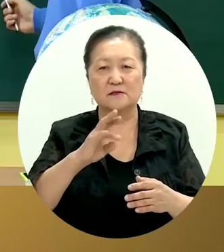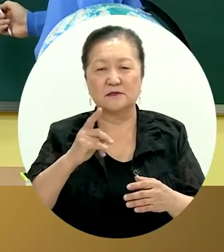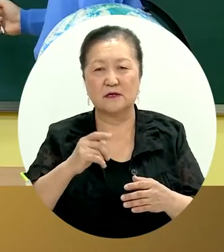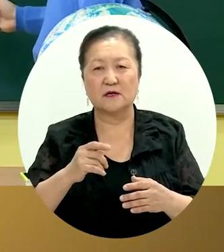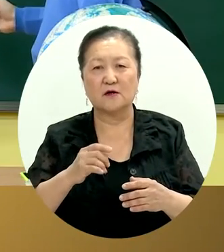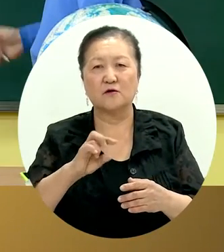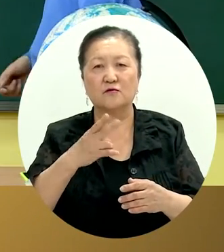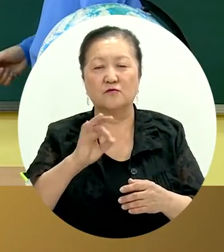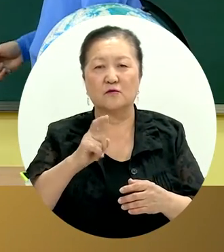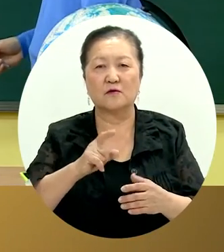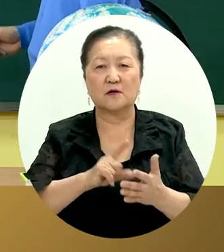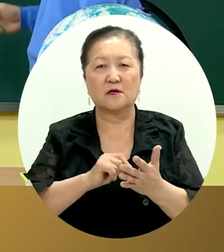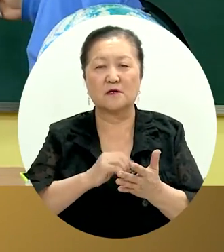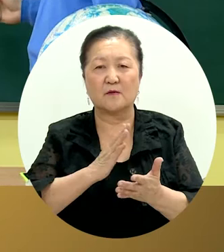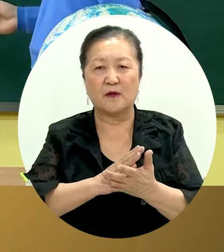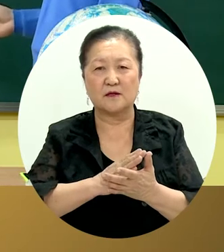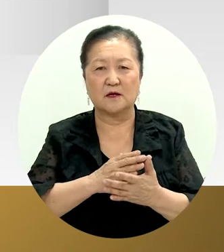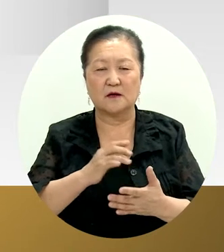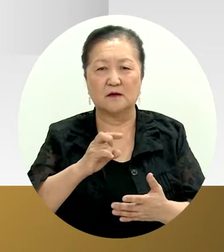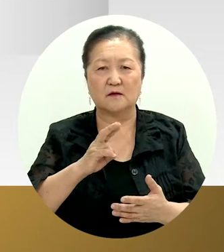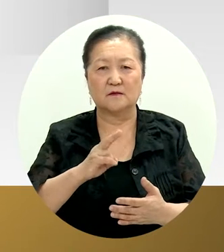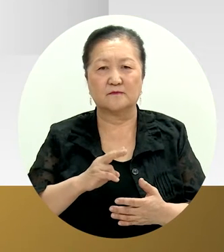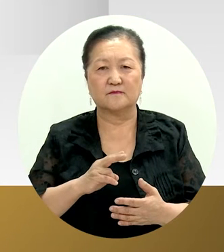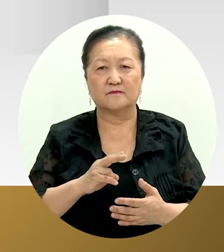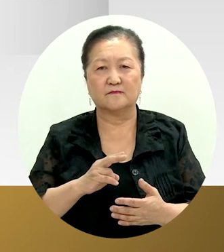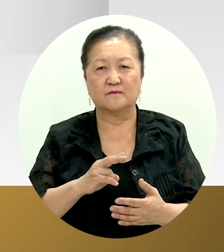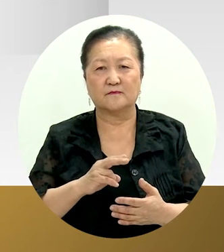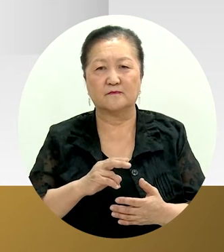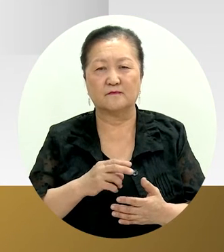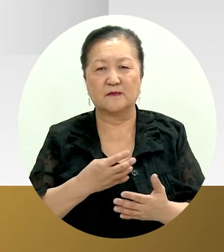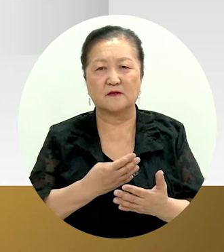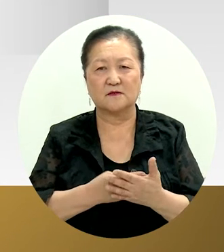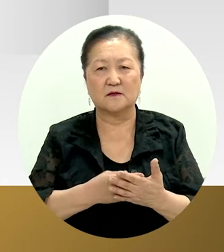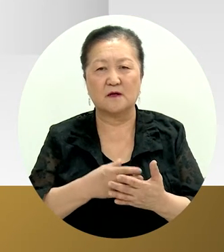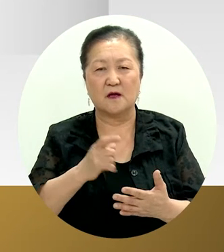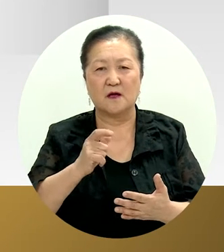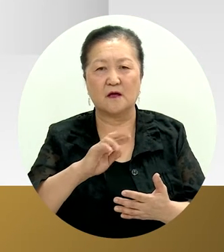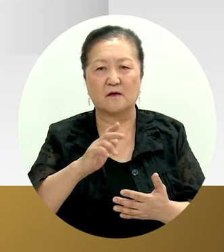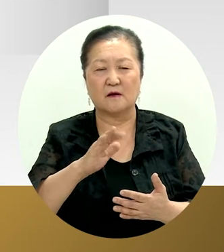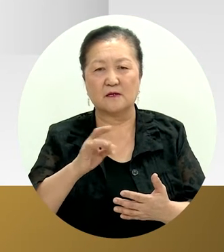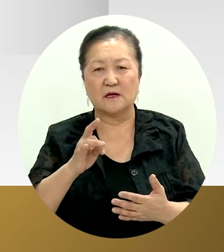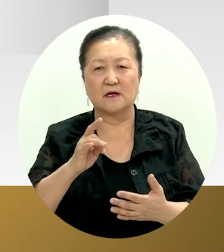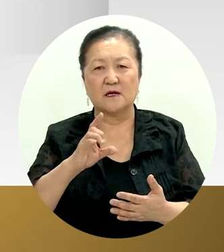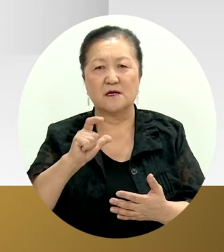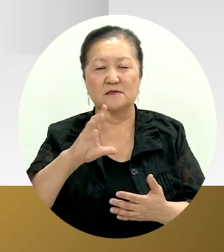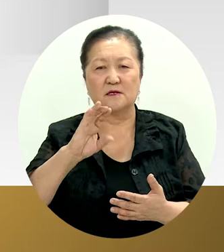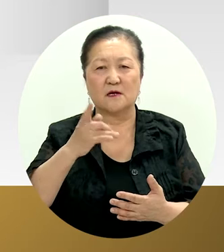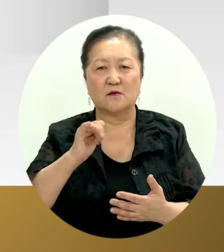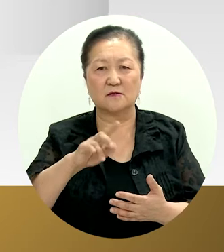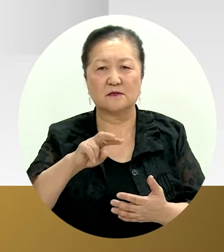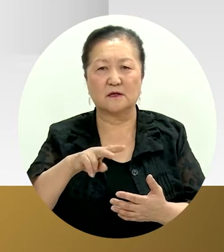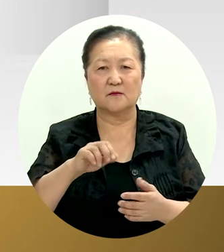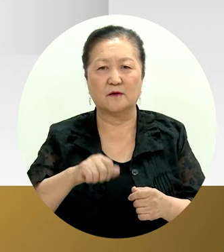нөхөж орж ирж байгаа усал маань нөхөх усалын төрөлд ордог юм. За энэний жишээлбэл экваторын эсрэг усал орж байна. За